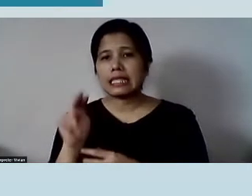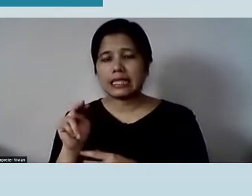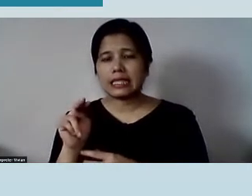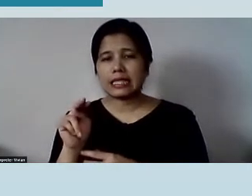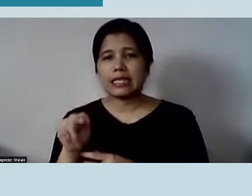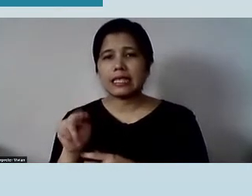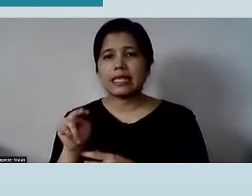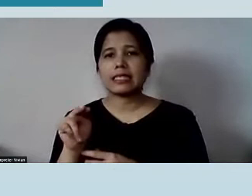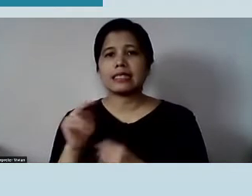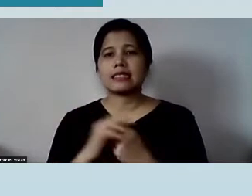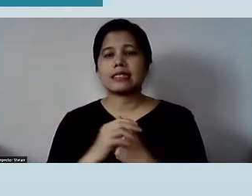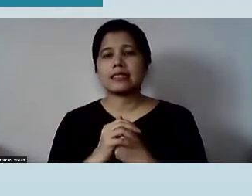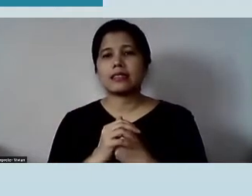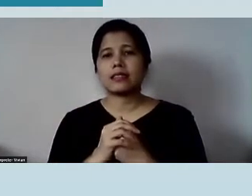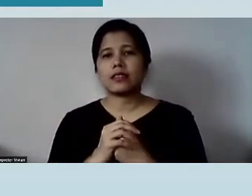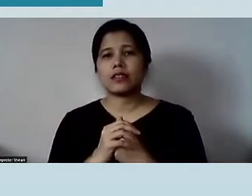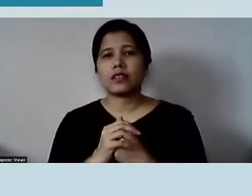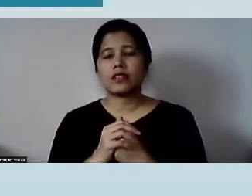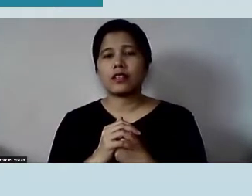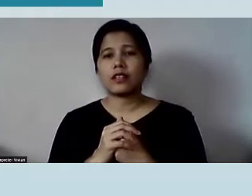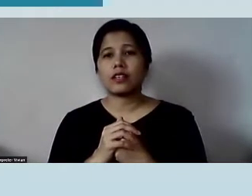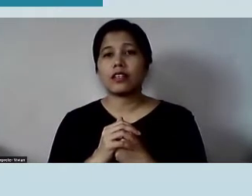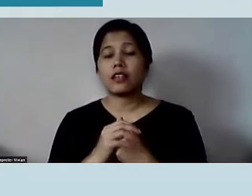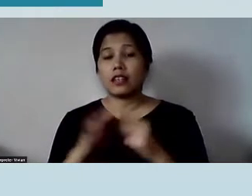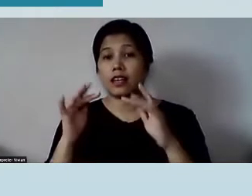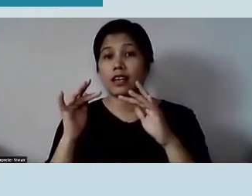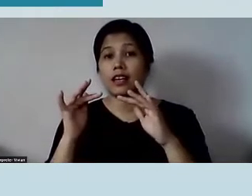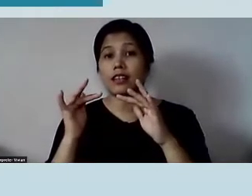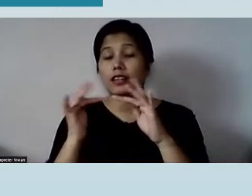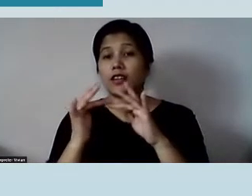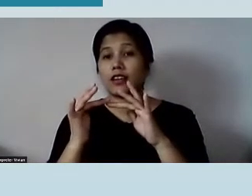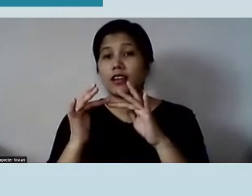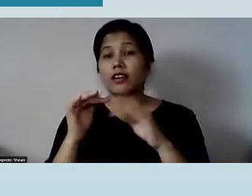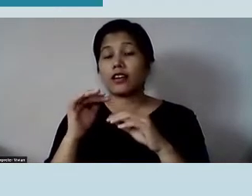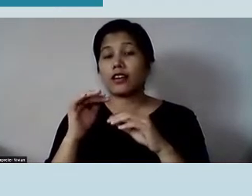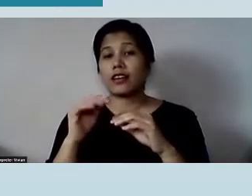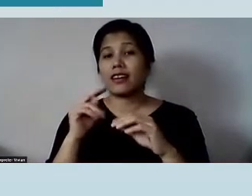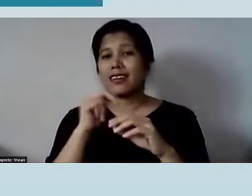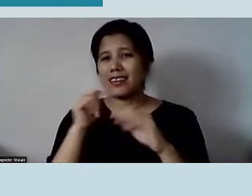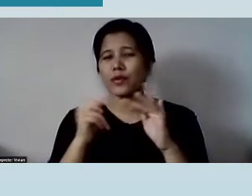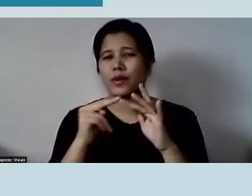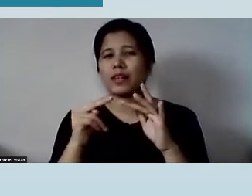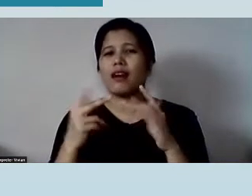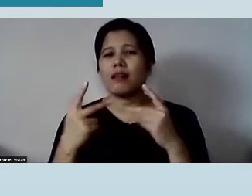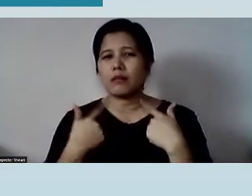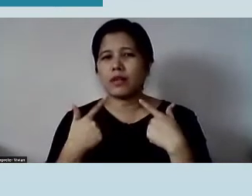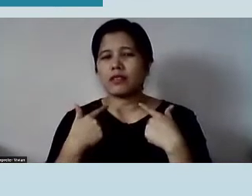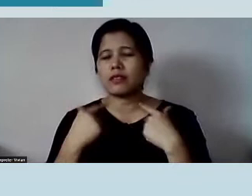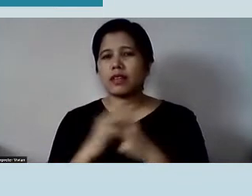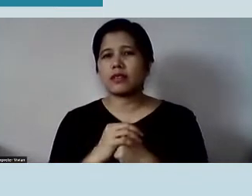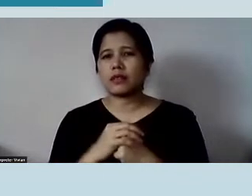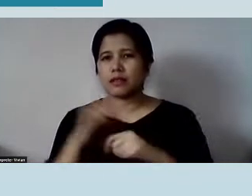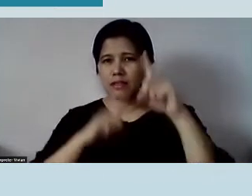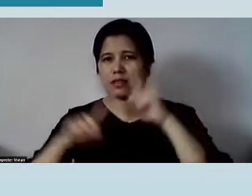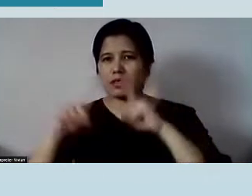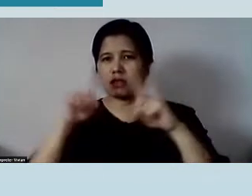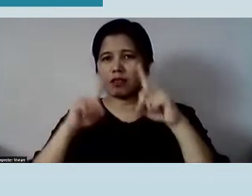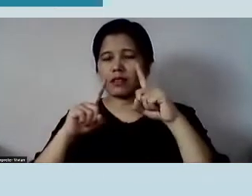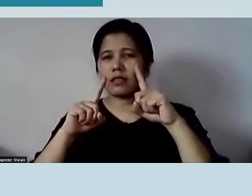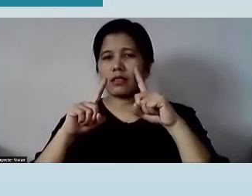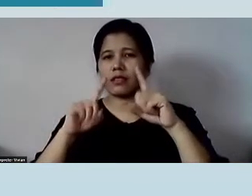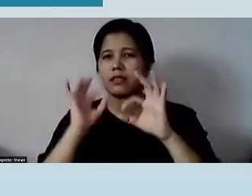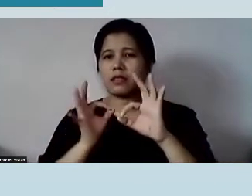mga broadcast network, yung television network for example, dapat mayroon po tayo nitong sign